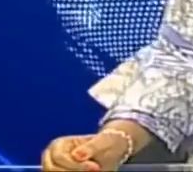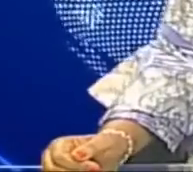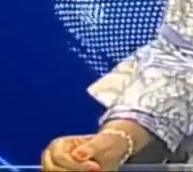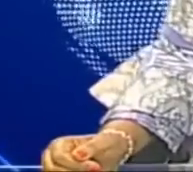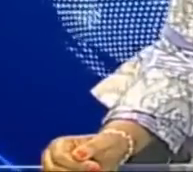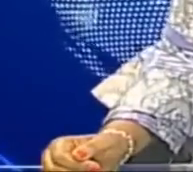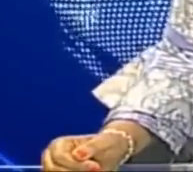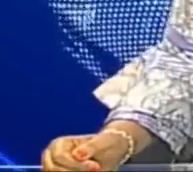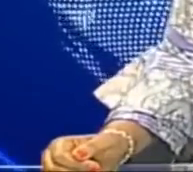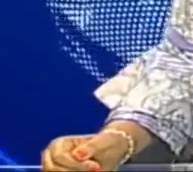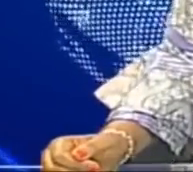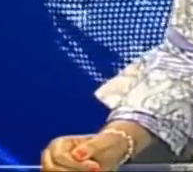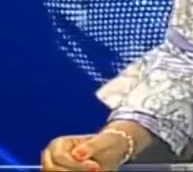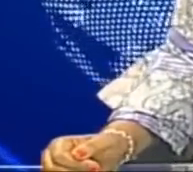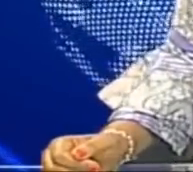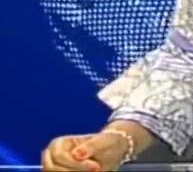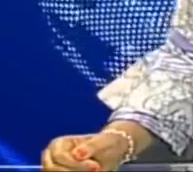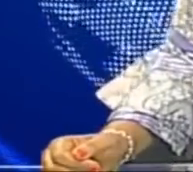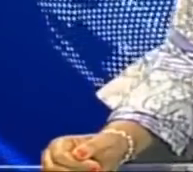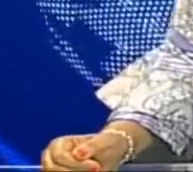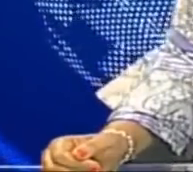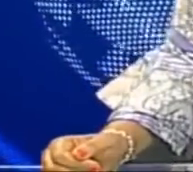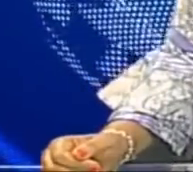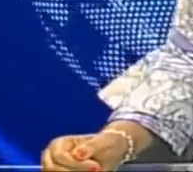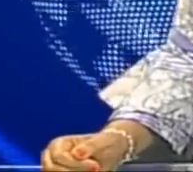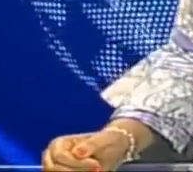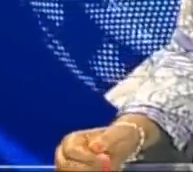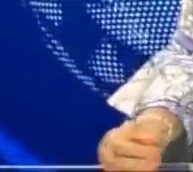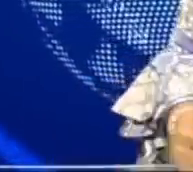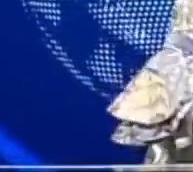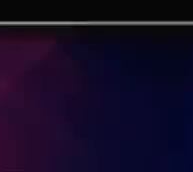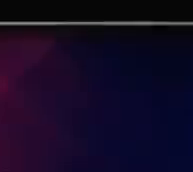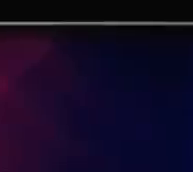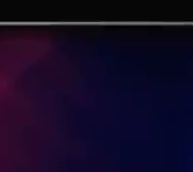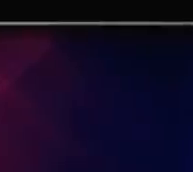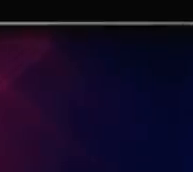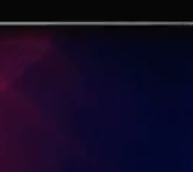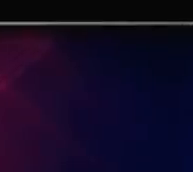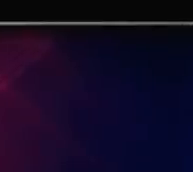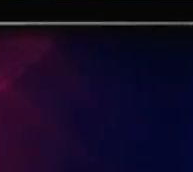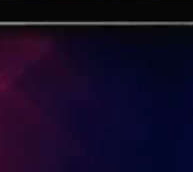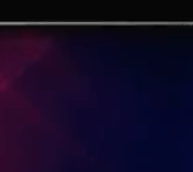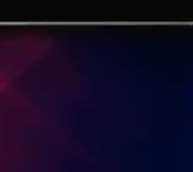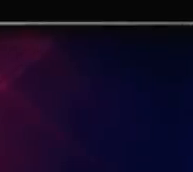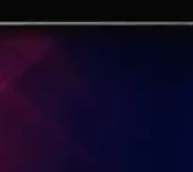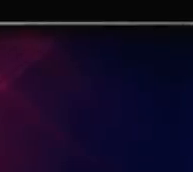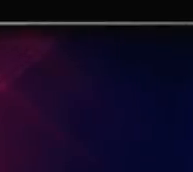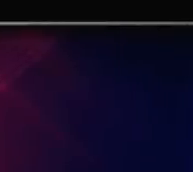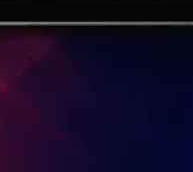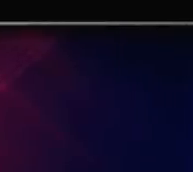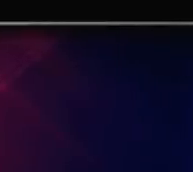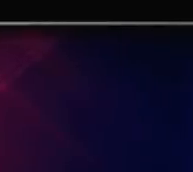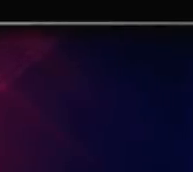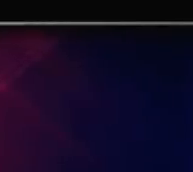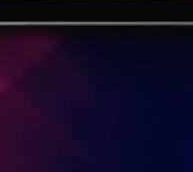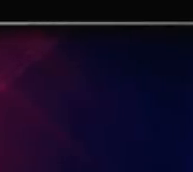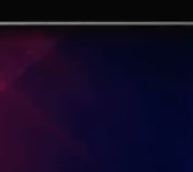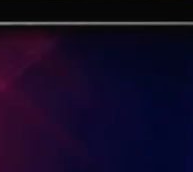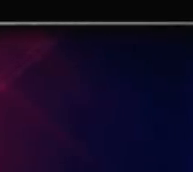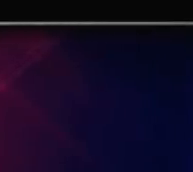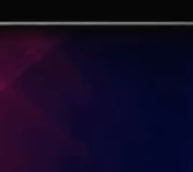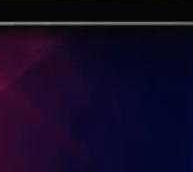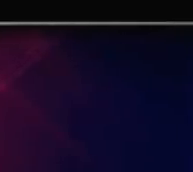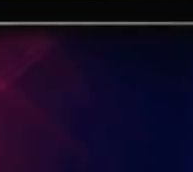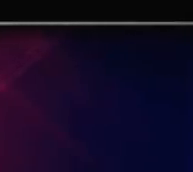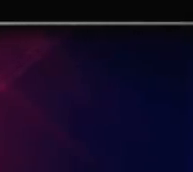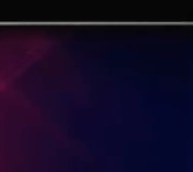Merci de nous rejoindre aux 20h. Madame, Messieurs, bonsoir. À la une, la situation humanitaire reste préoccupante à Boga et à Tchabi. En